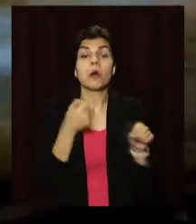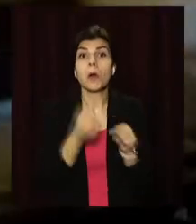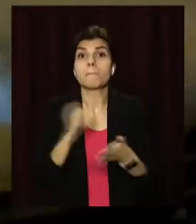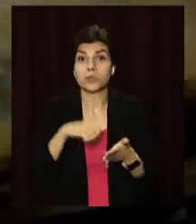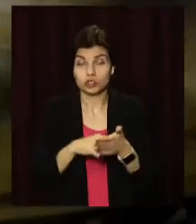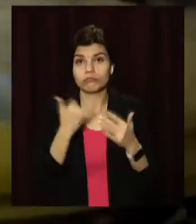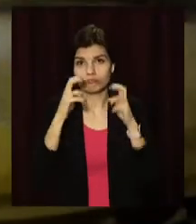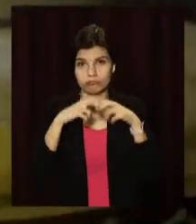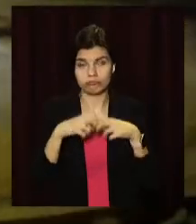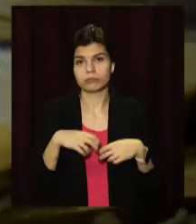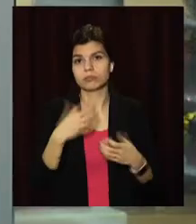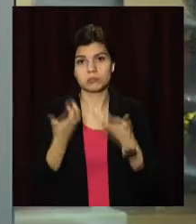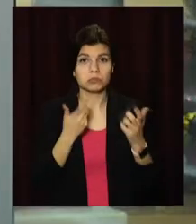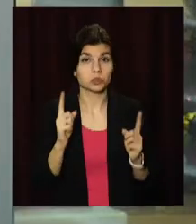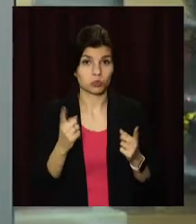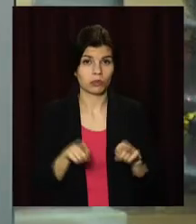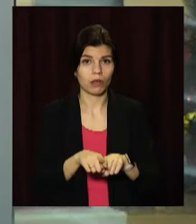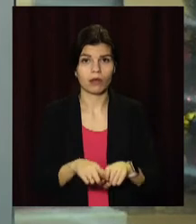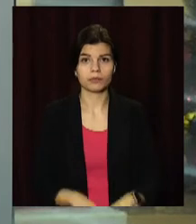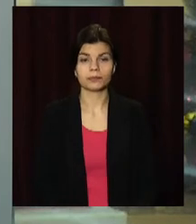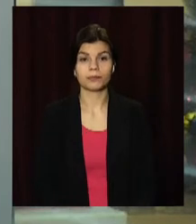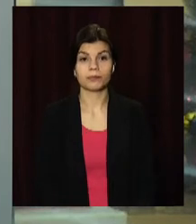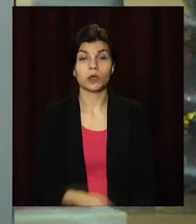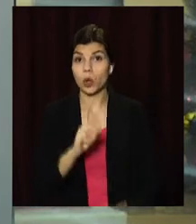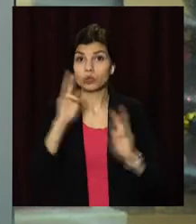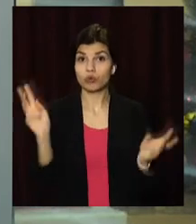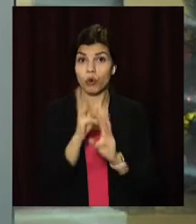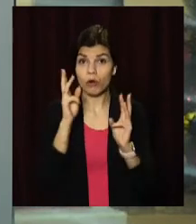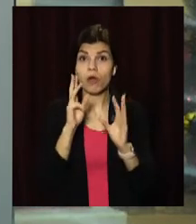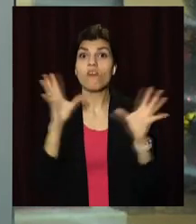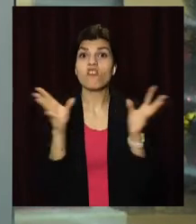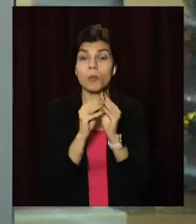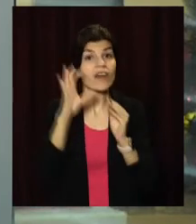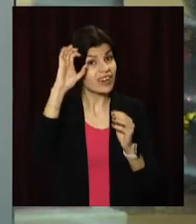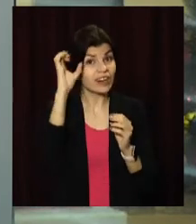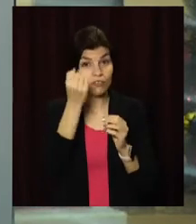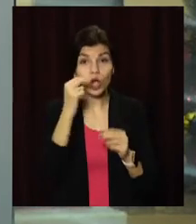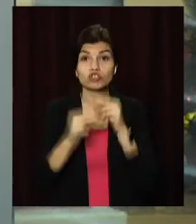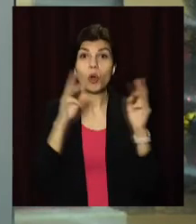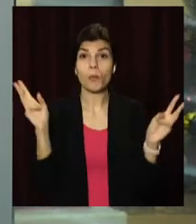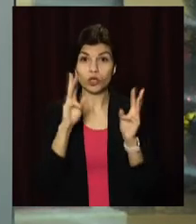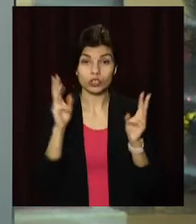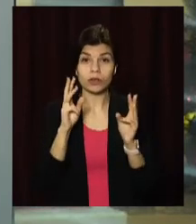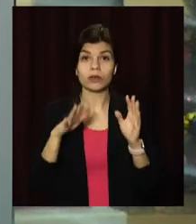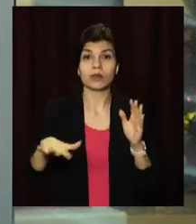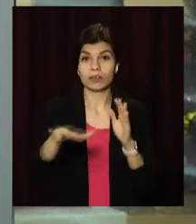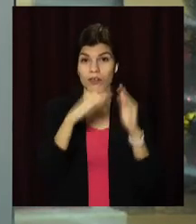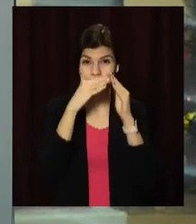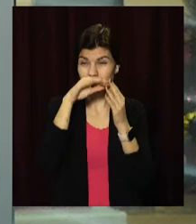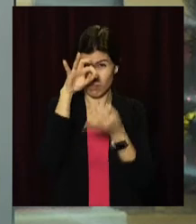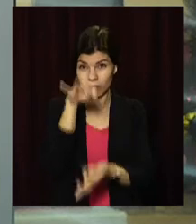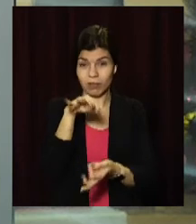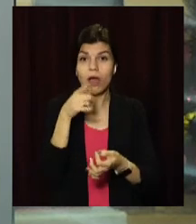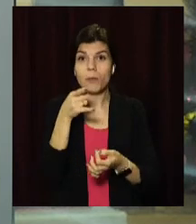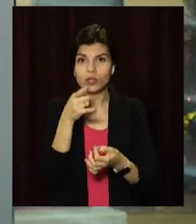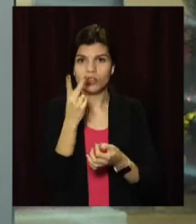зараз з'ясовує слідчий. Згоріли разом з будівлею у Кривому Розі. Через пожежу в покинутій споруді згоріли 2